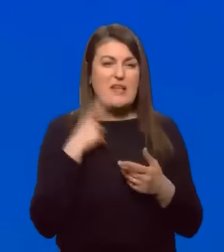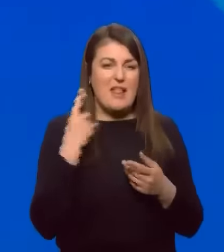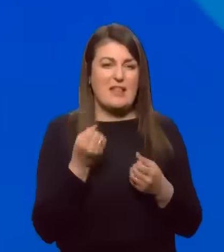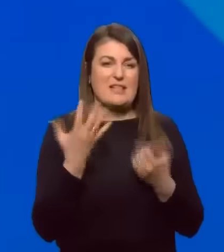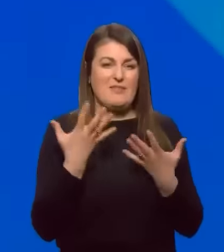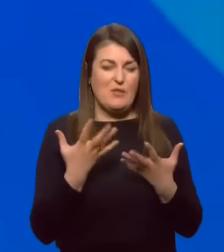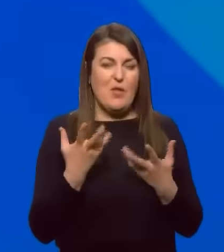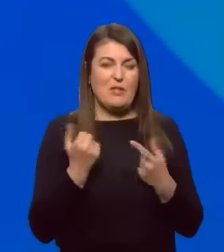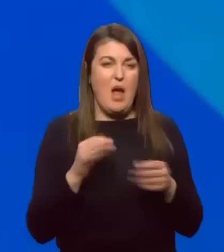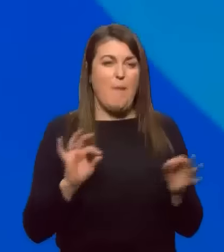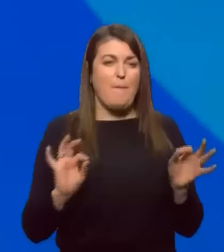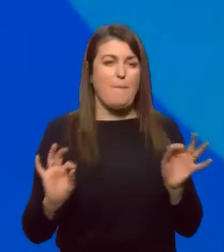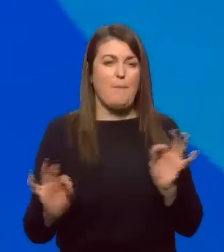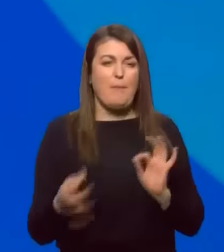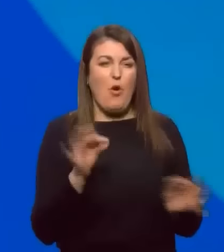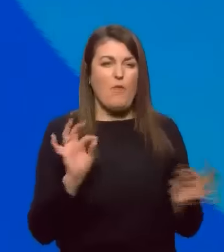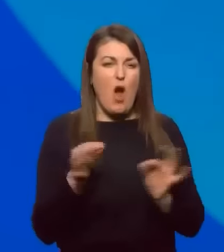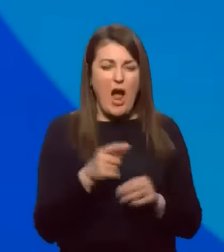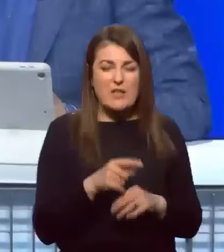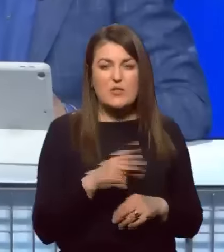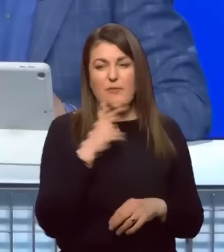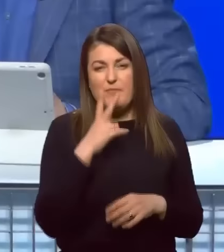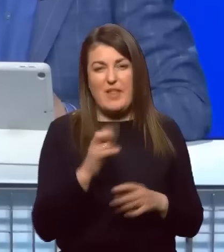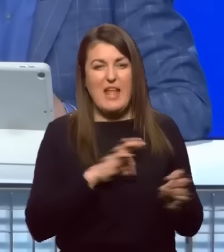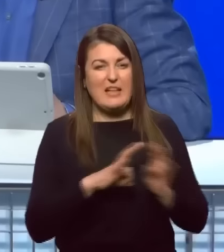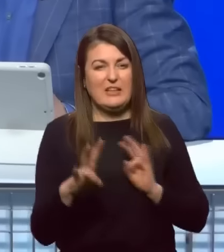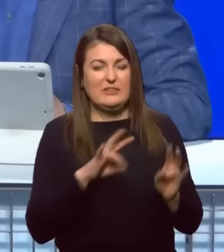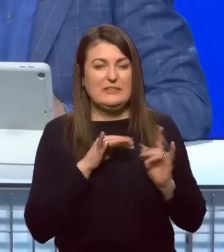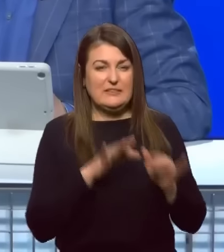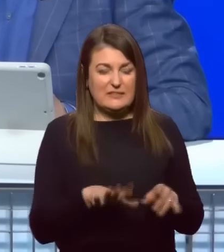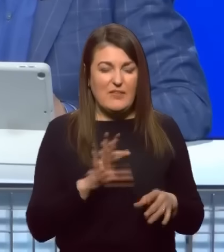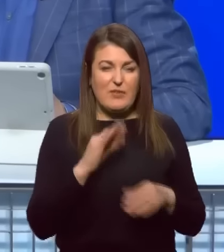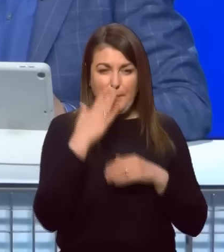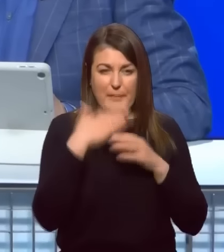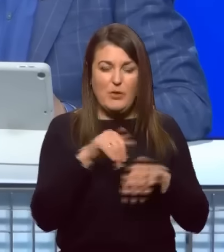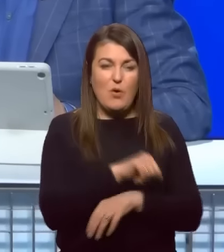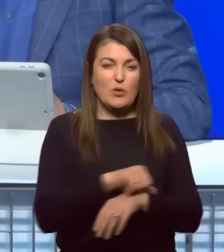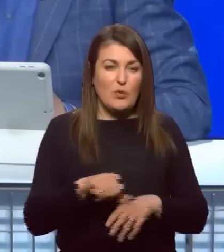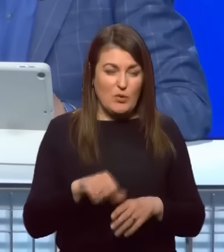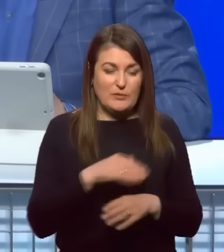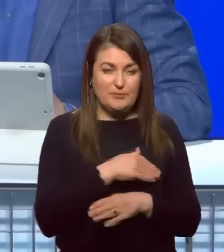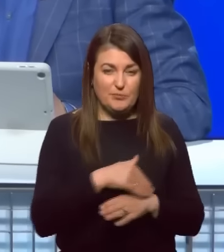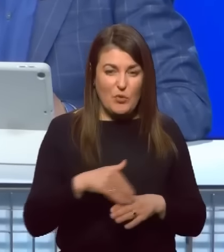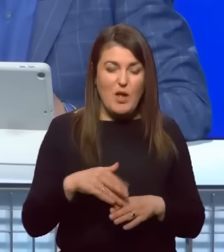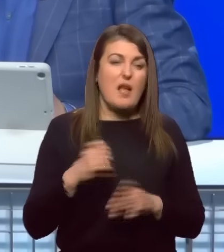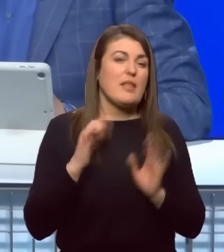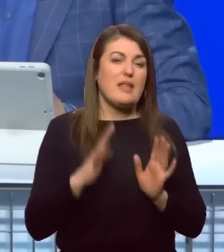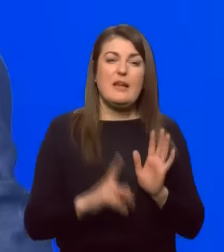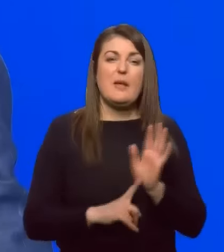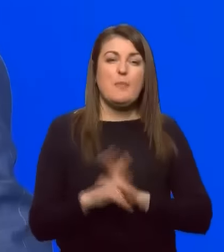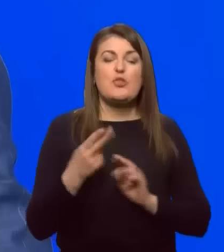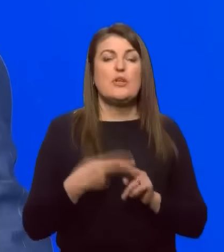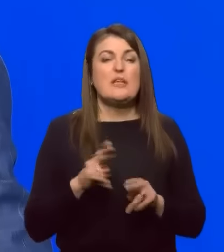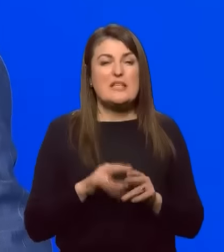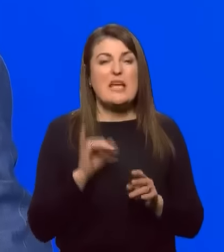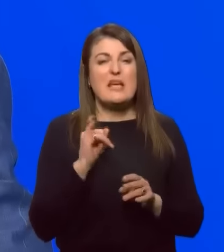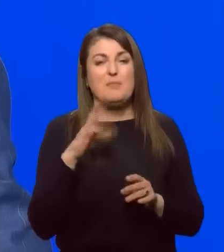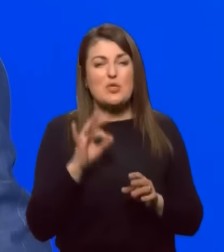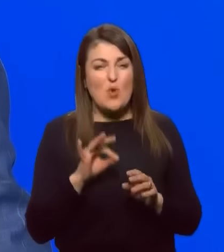світло на провокації, диверсійно-терористичну діяльність в прикордонній смузі. І не тільки почали це